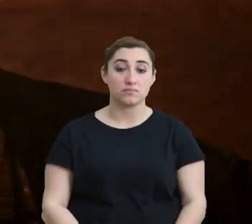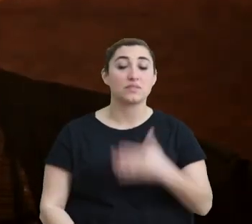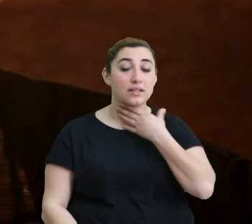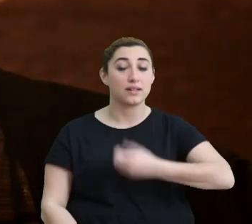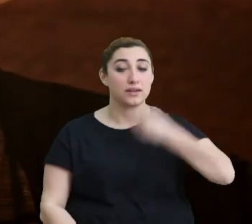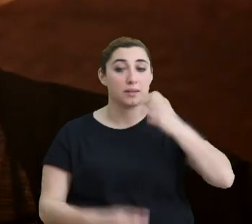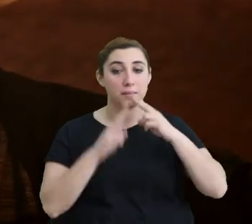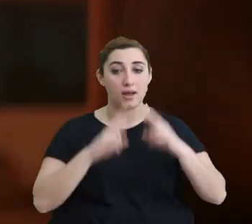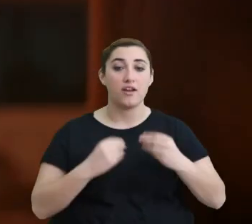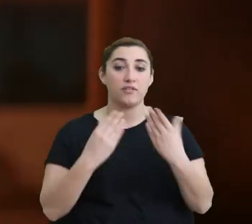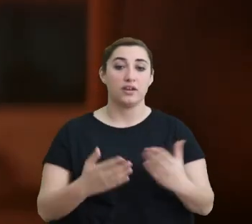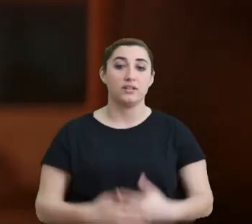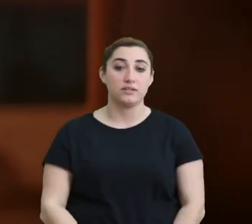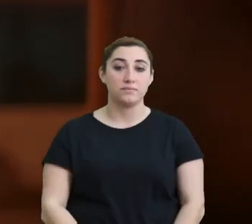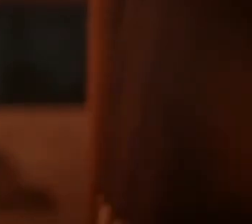idamına hükmedildi.